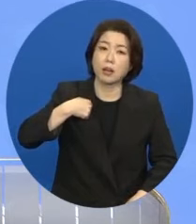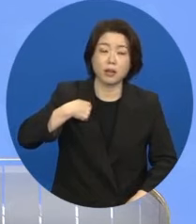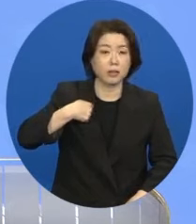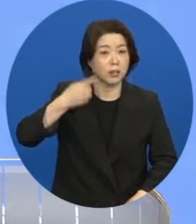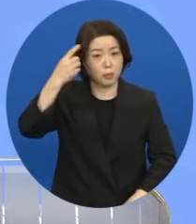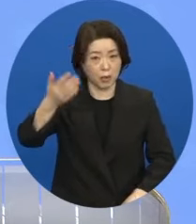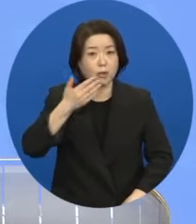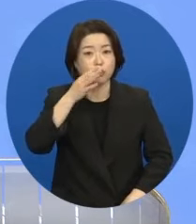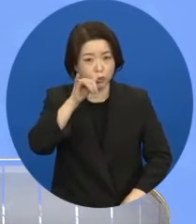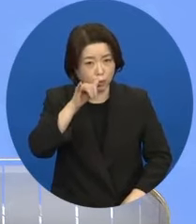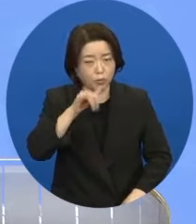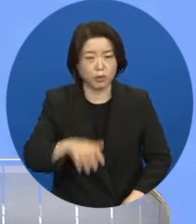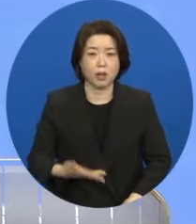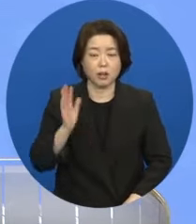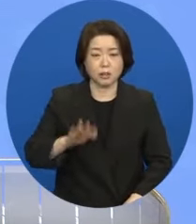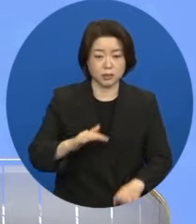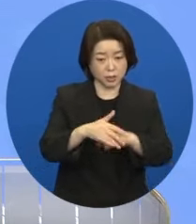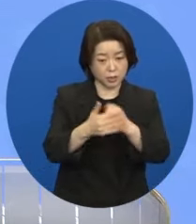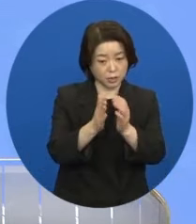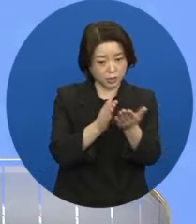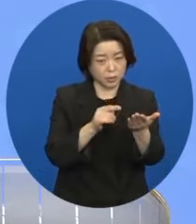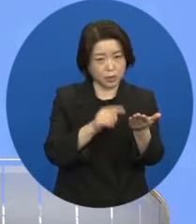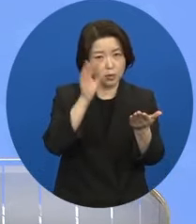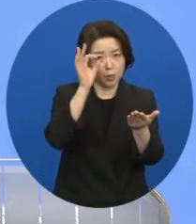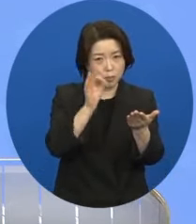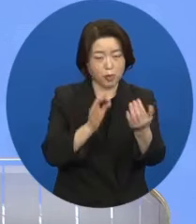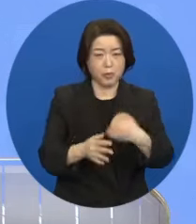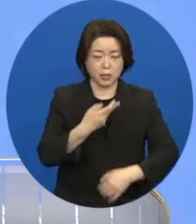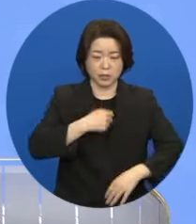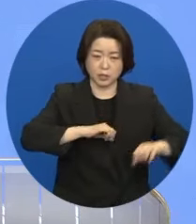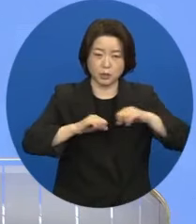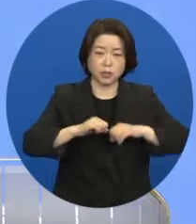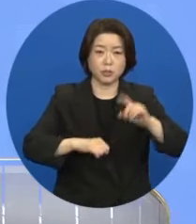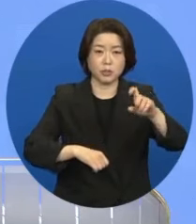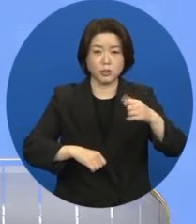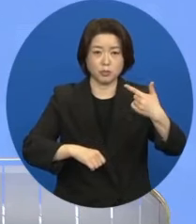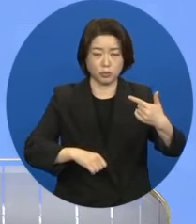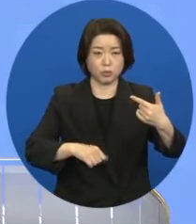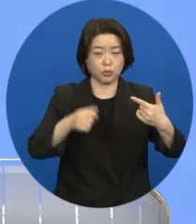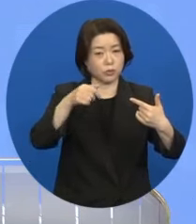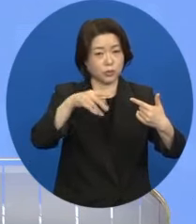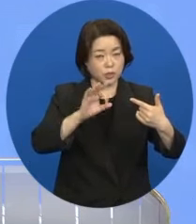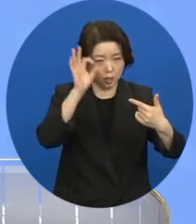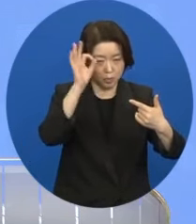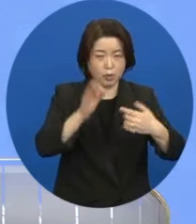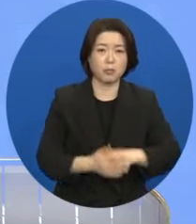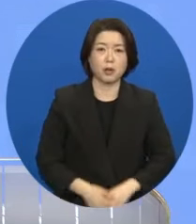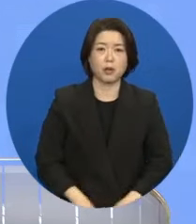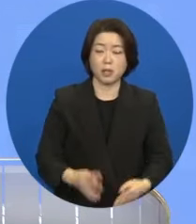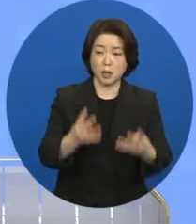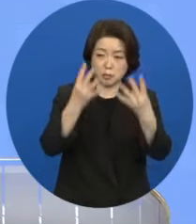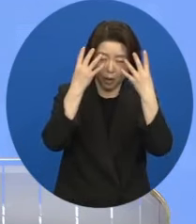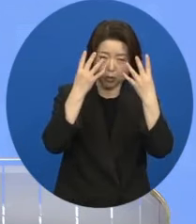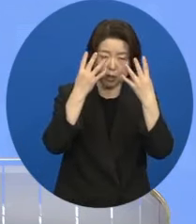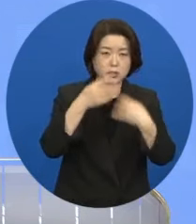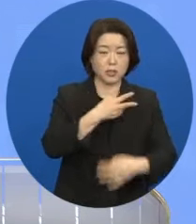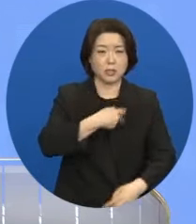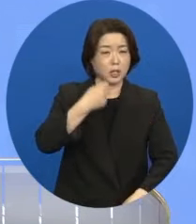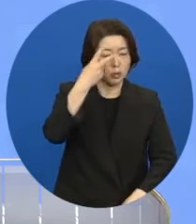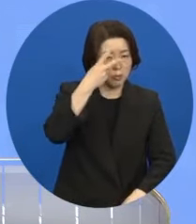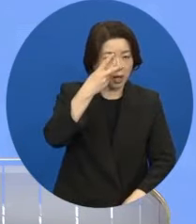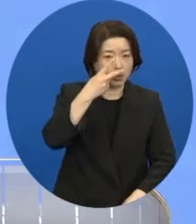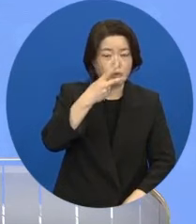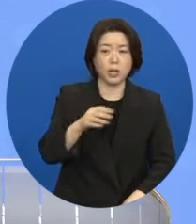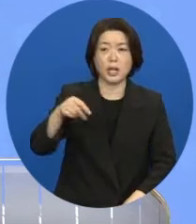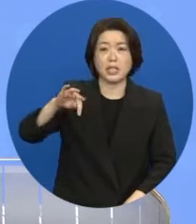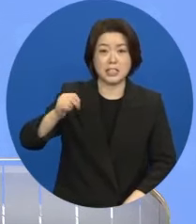때가 있잖아요 근데 성경을 보니까 사도행전 16장에 감옥에서 바울과 신라는 그